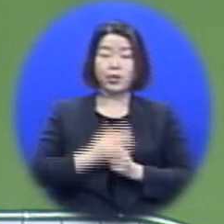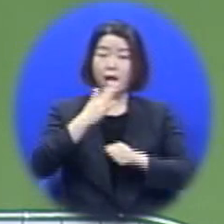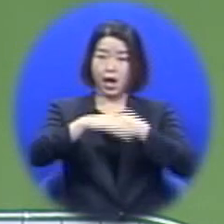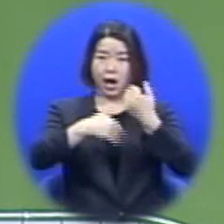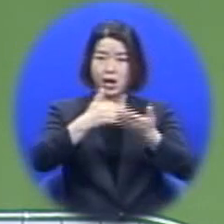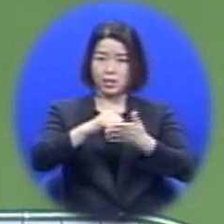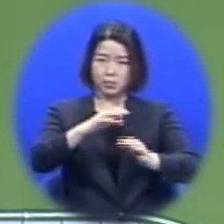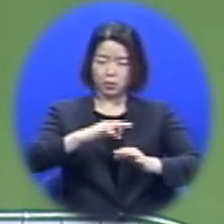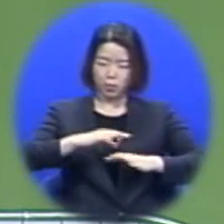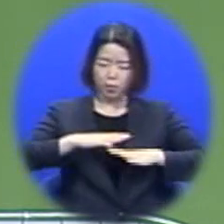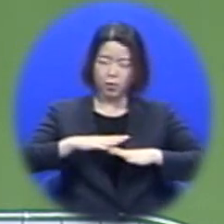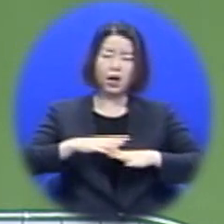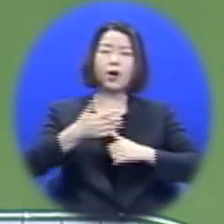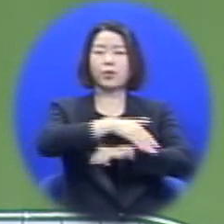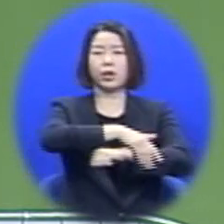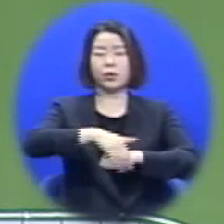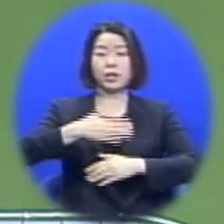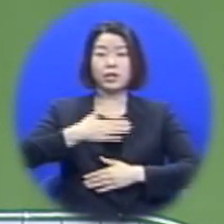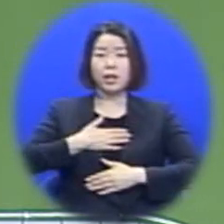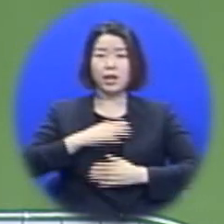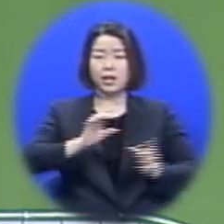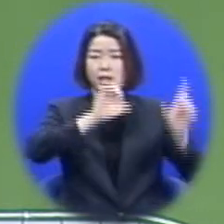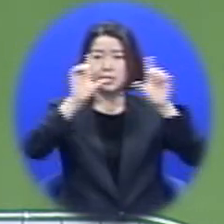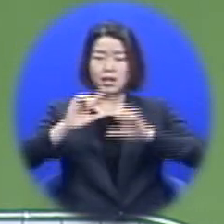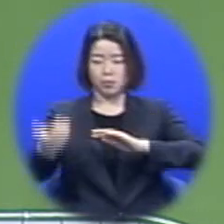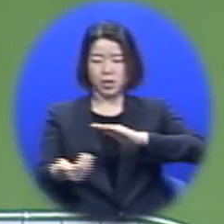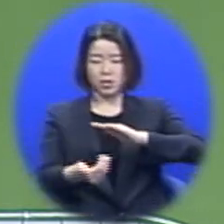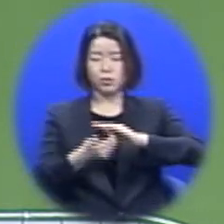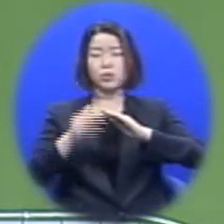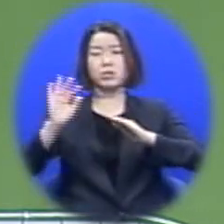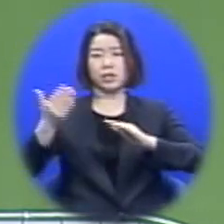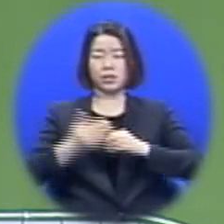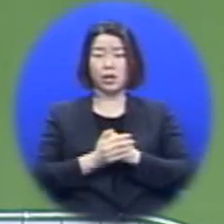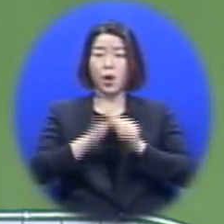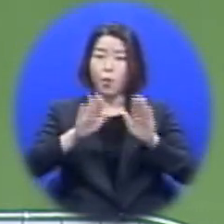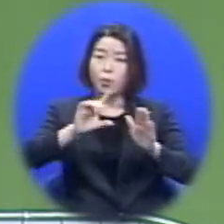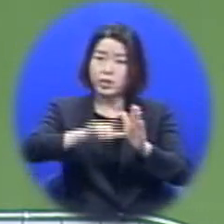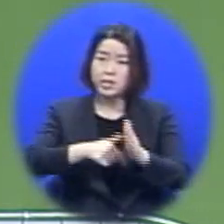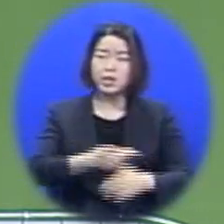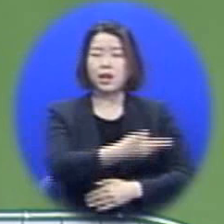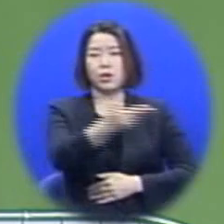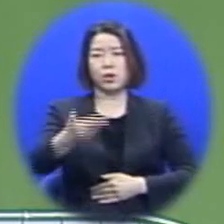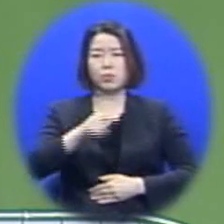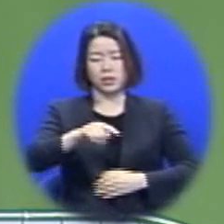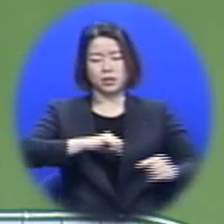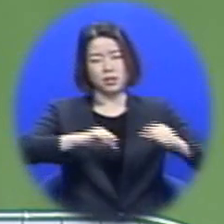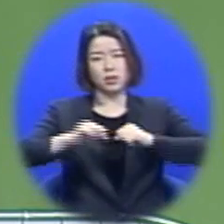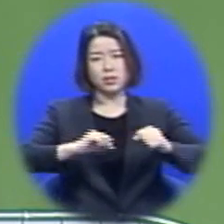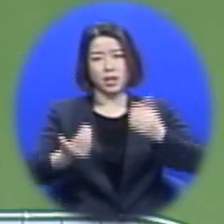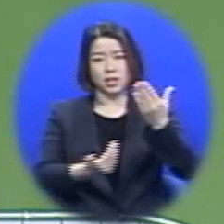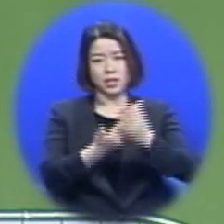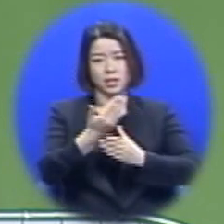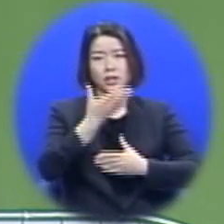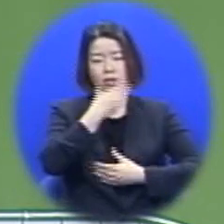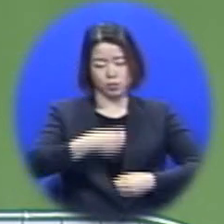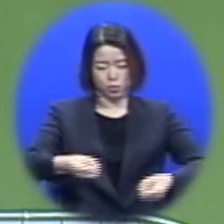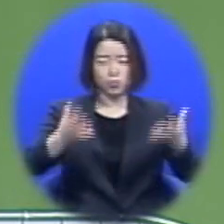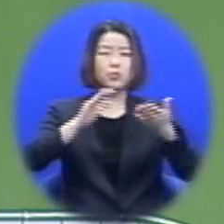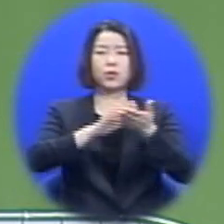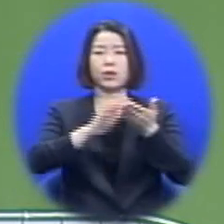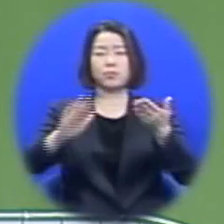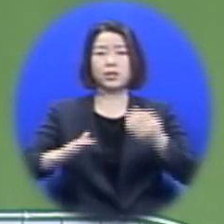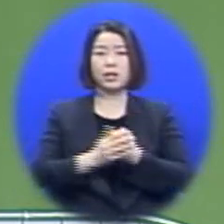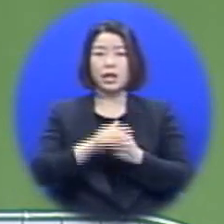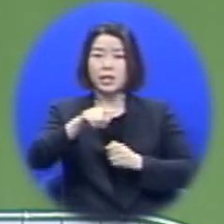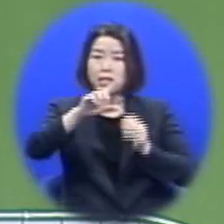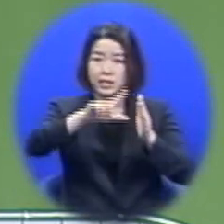하나님의 놀라운 계획이 내 삶에 이루어지는 거예요. 오늘 이 시간 여러분에게 그 역사가 있기를 축복합니다.